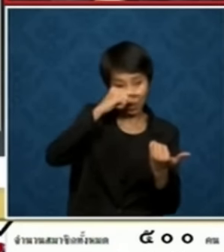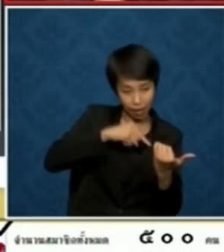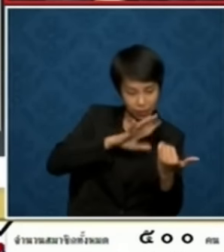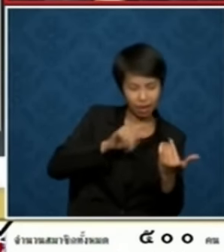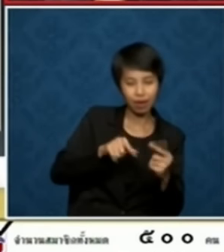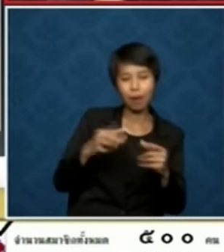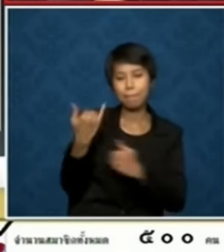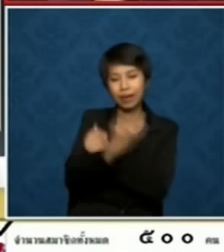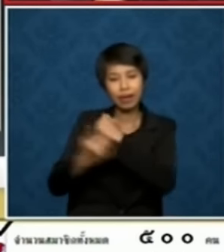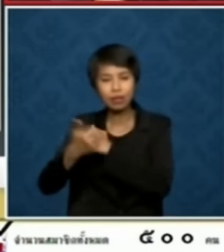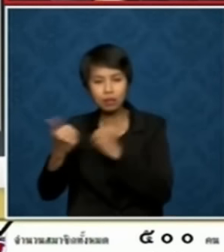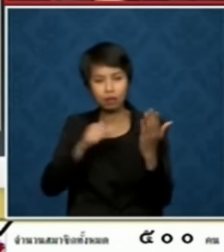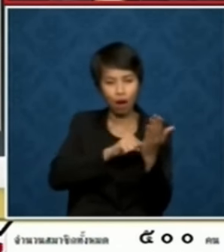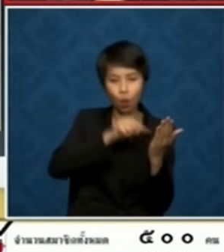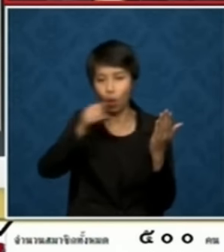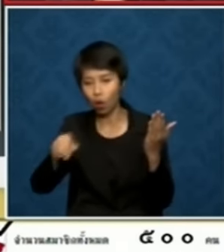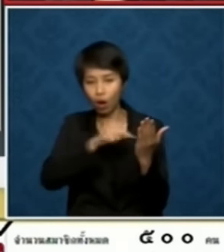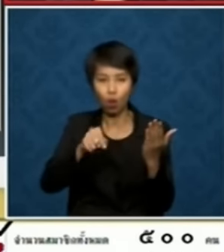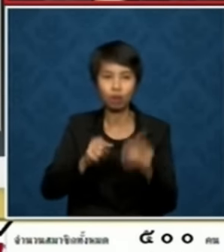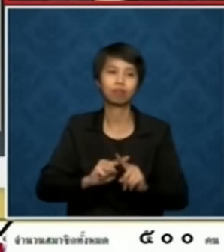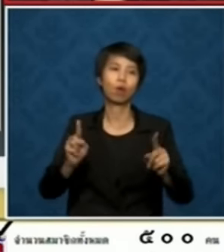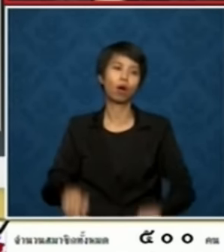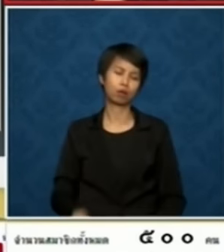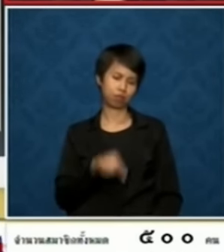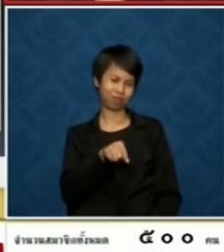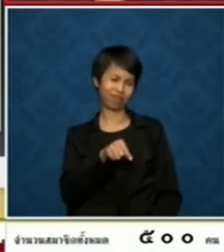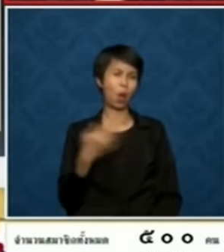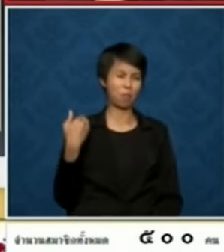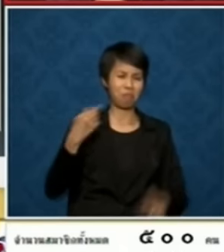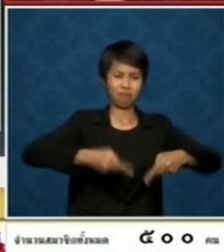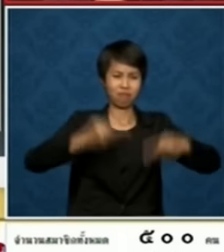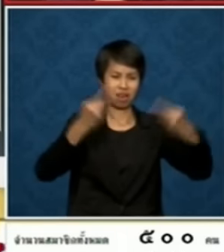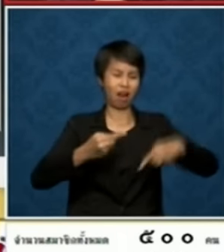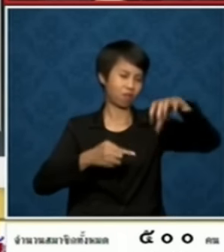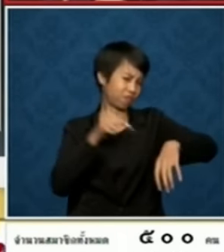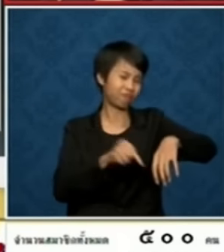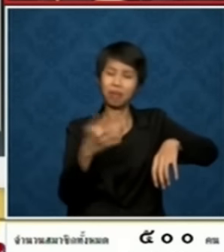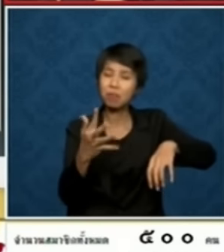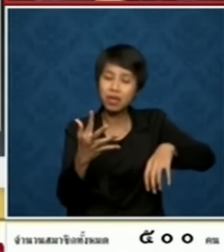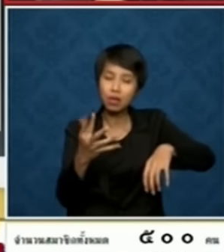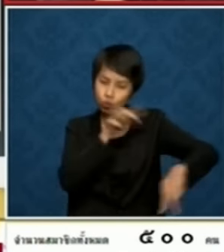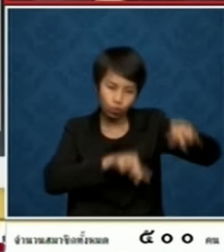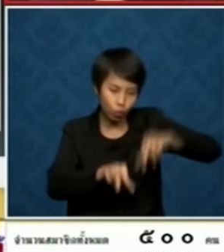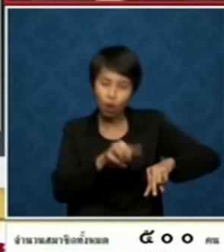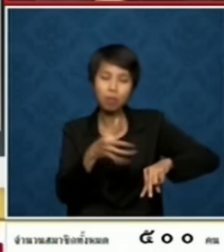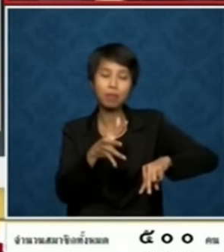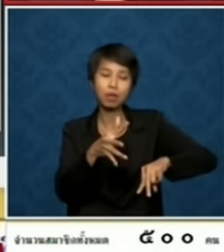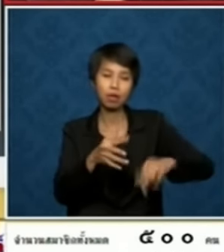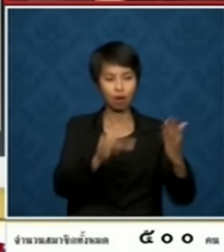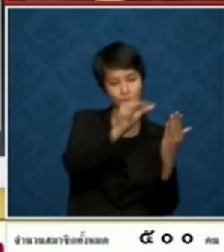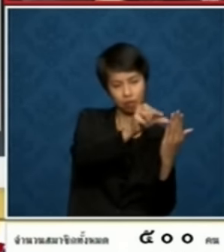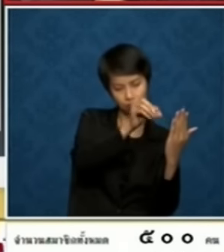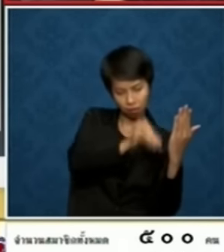ประเทศที่ยกตัวอย่างเมียวดีศรีอนุวิววันนี้ก็ดำเนินการจับกุมตลอดเวลาเฉพาะฝั่งไทยมีการทำงานร่วมกันในทางลับ